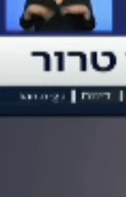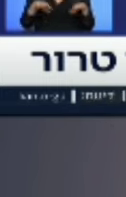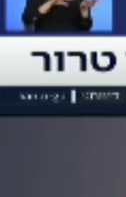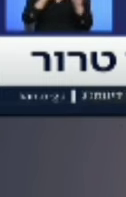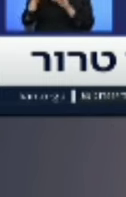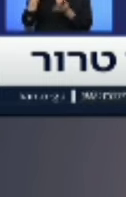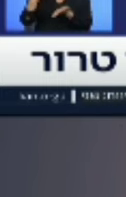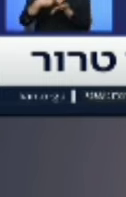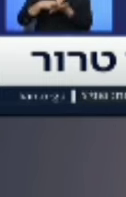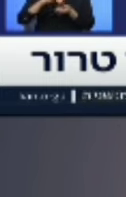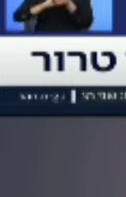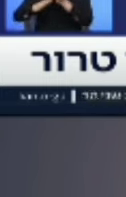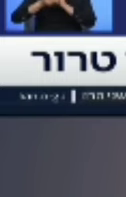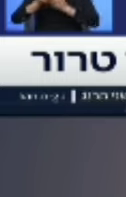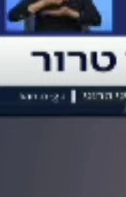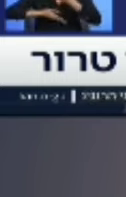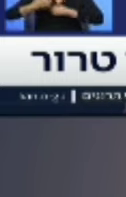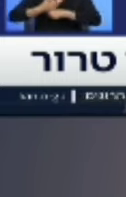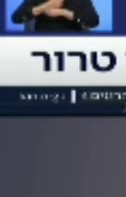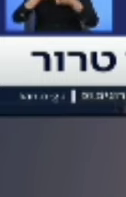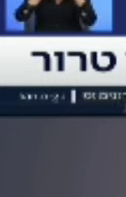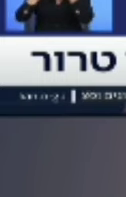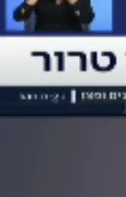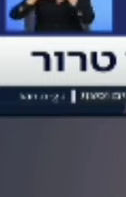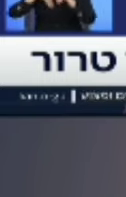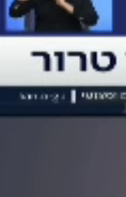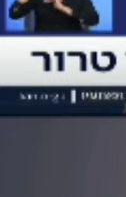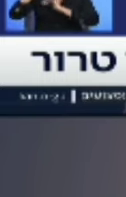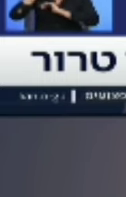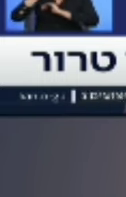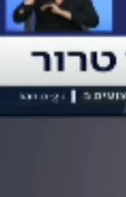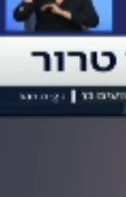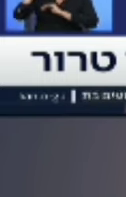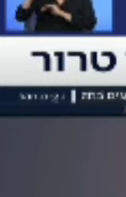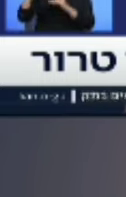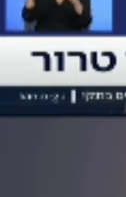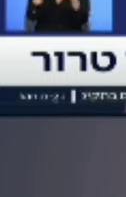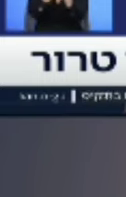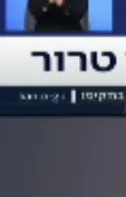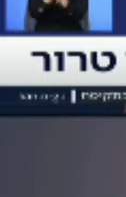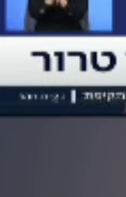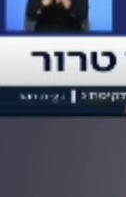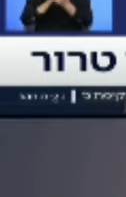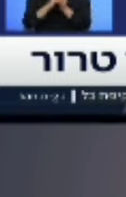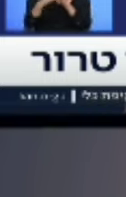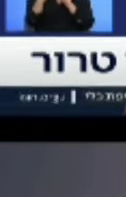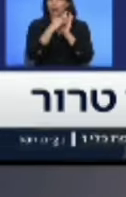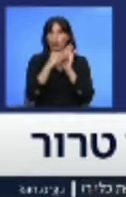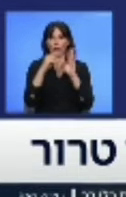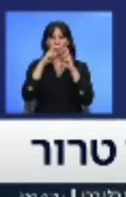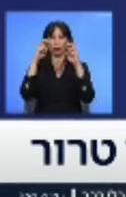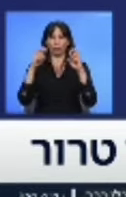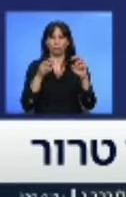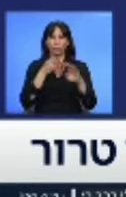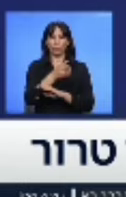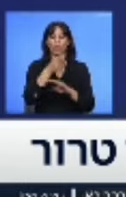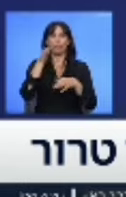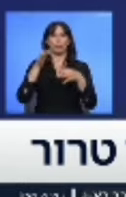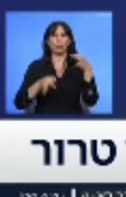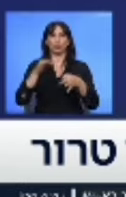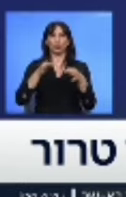שיתפה פעולה עם ארגונים מחוץ לישראל שהוכרזו ארגוני טרור. הרשמת מתכוננת לפנות לבית המשפט בבקשה